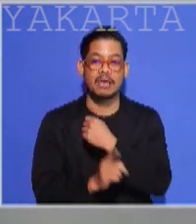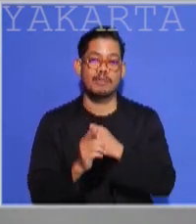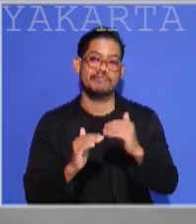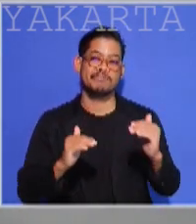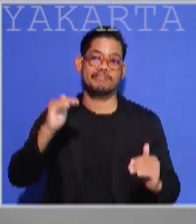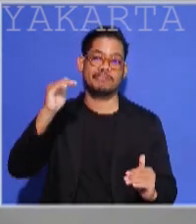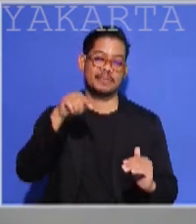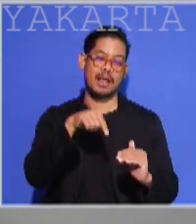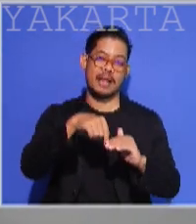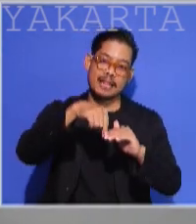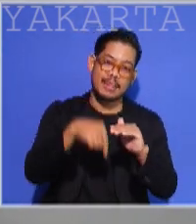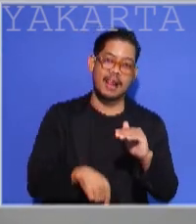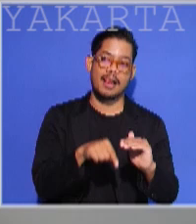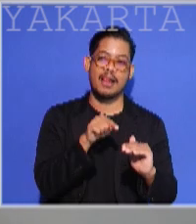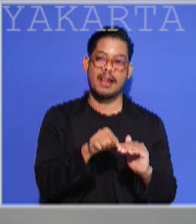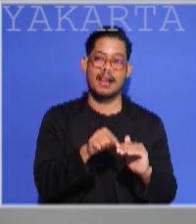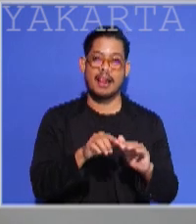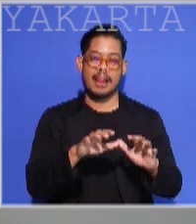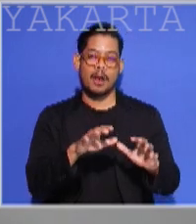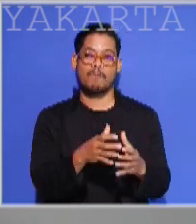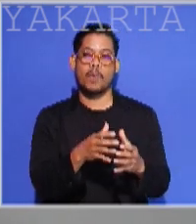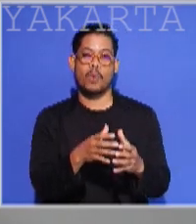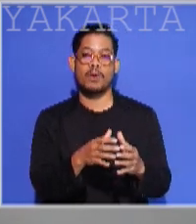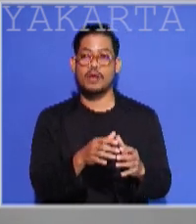internal di anara kelompok penduduk